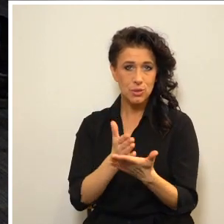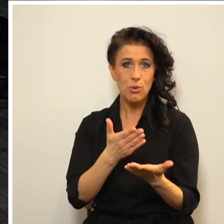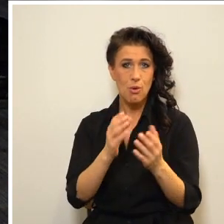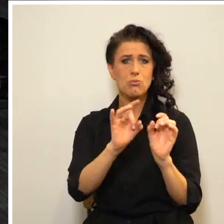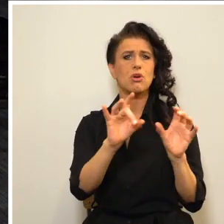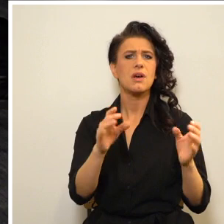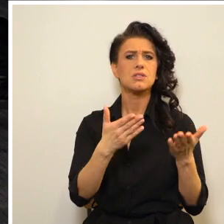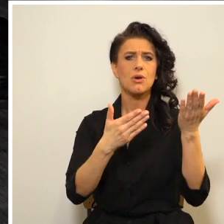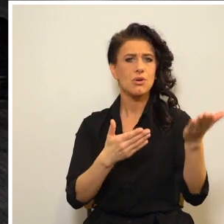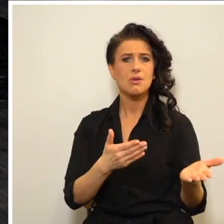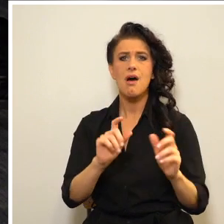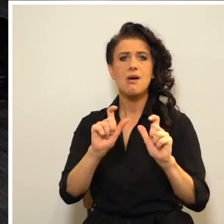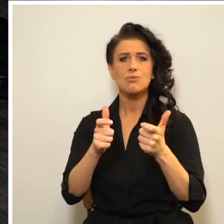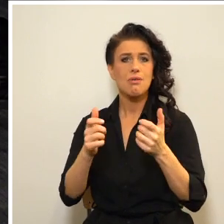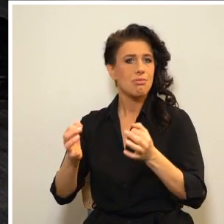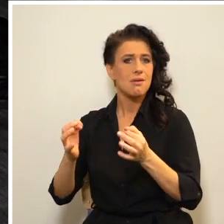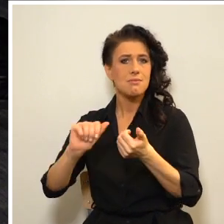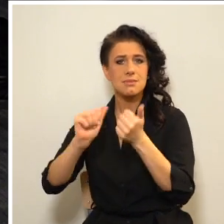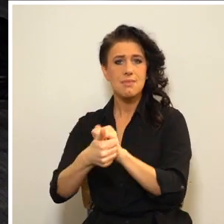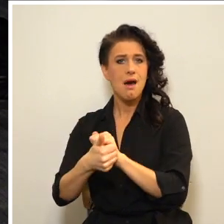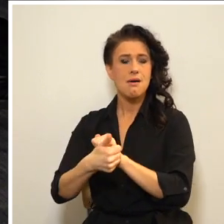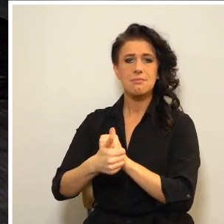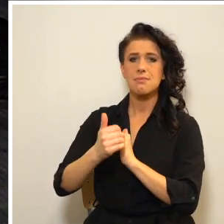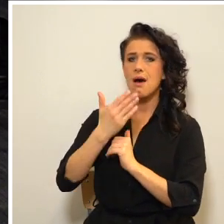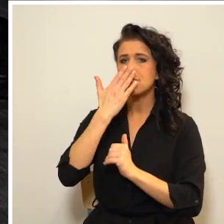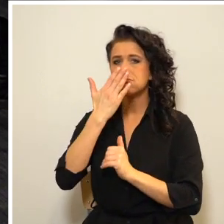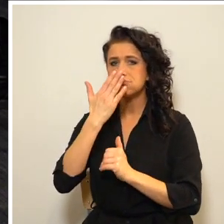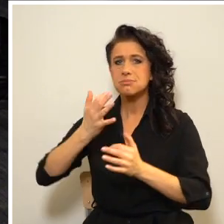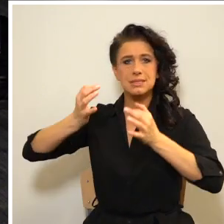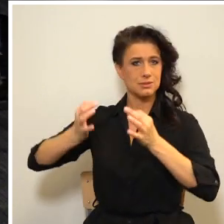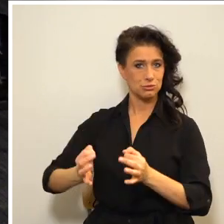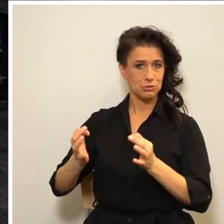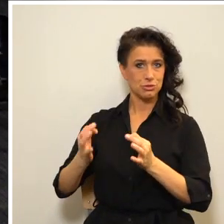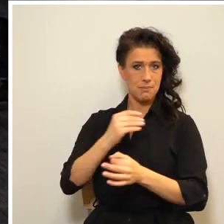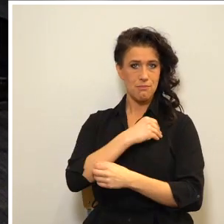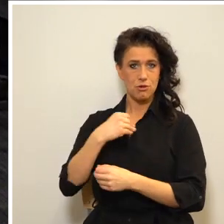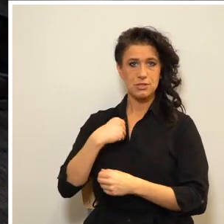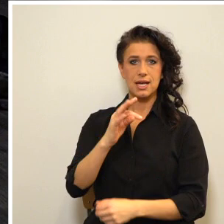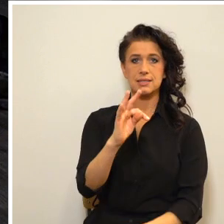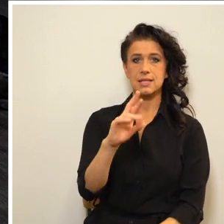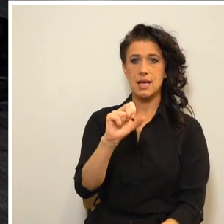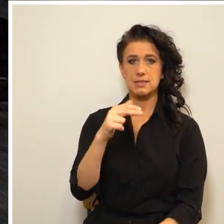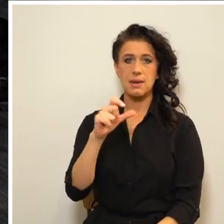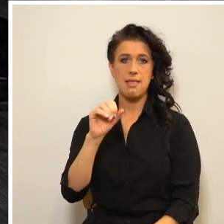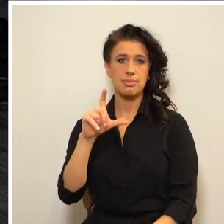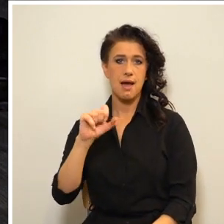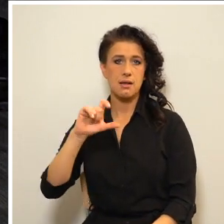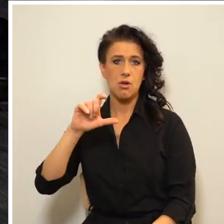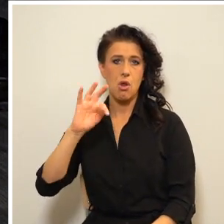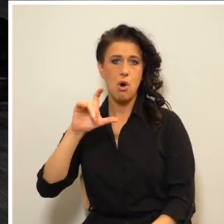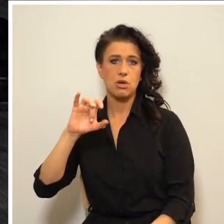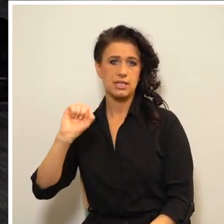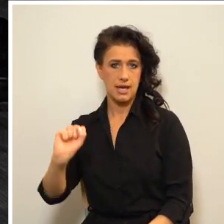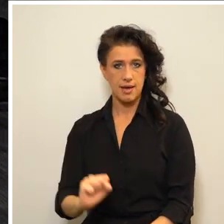co zmieniło się od tego czasu W jakim miejscu dzisiaj jest Polska transplantologia zmieniło się bardzo